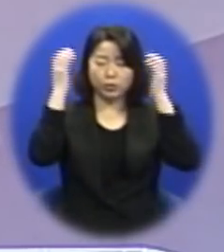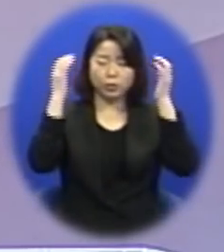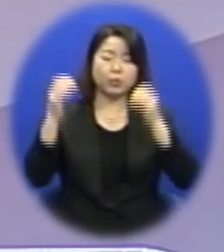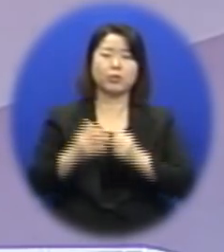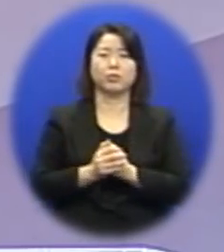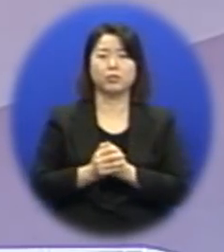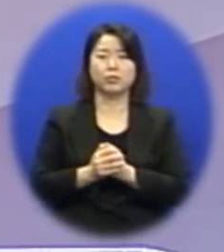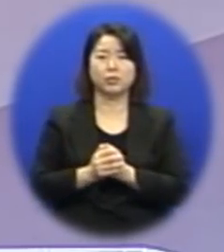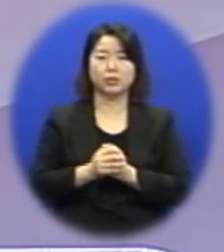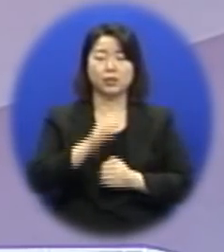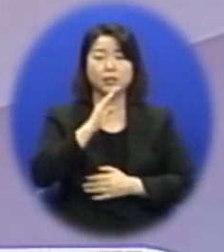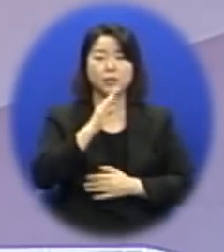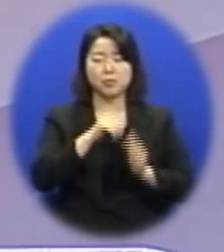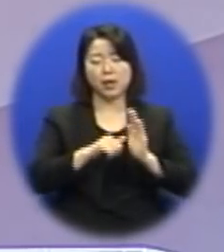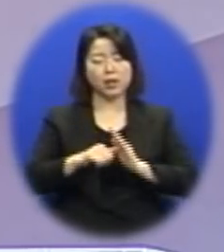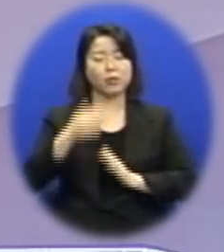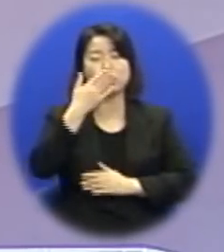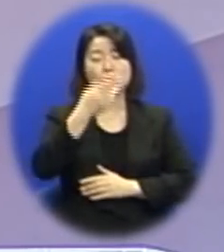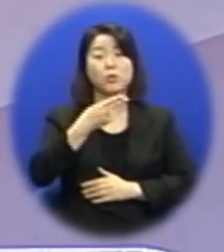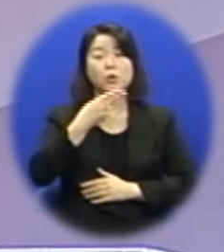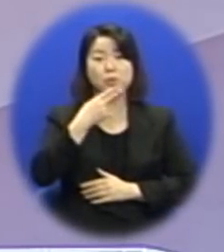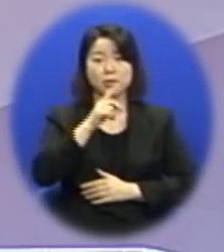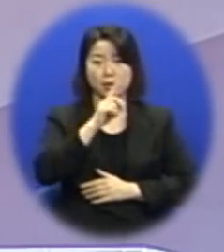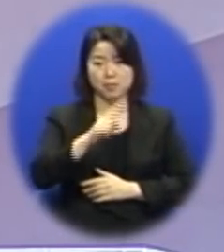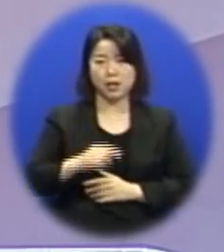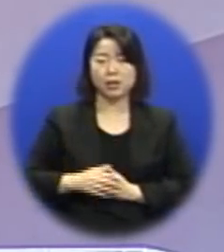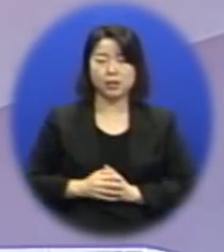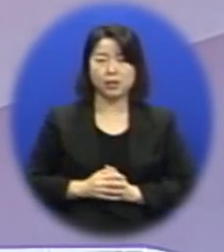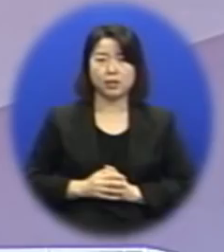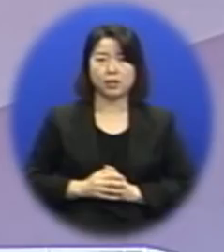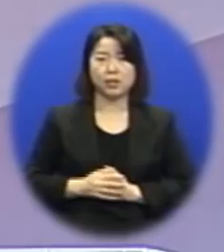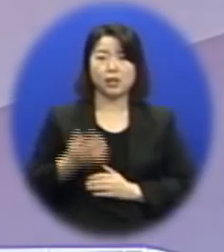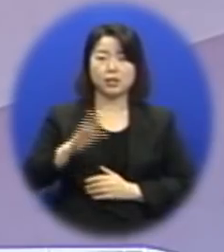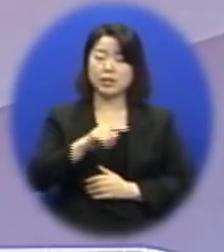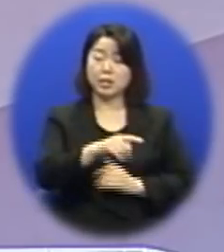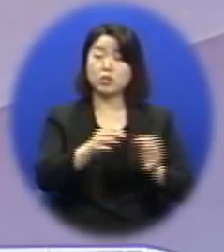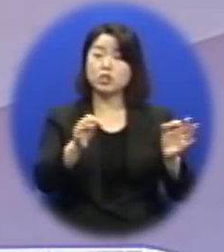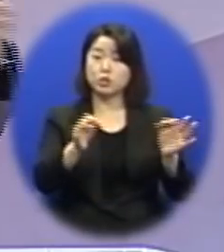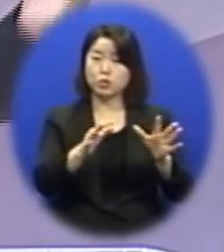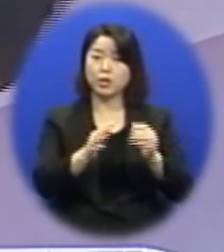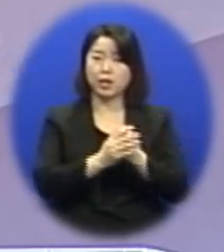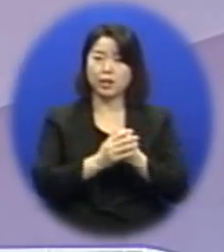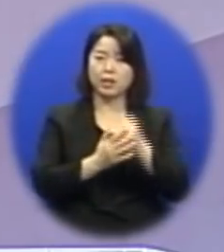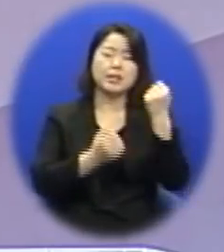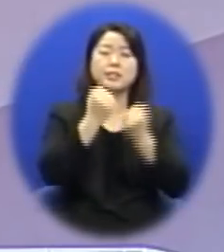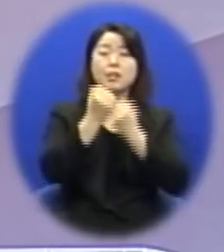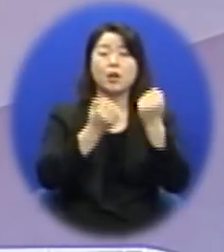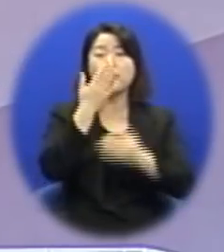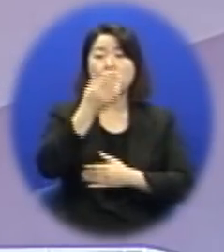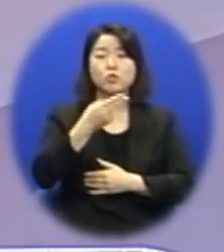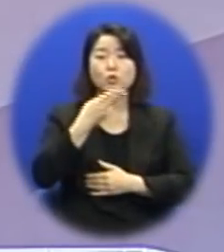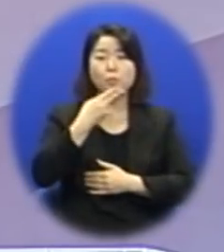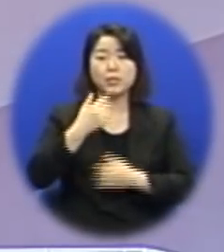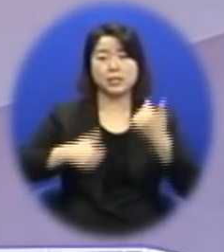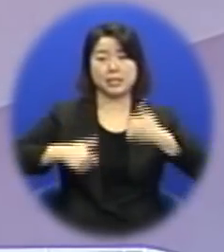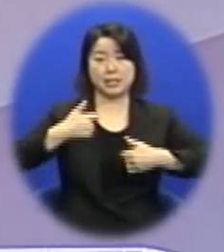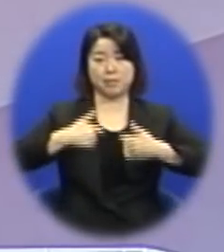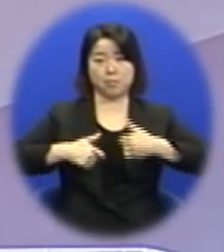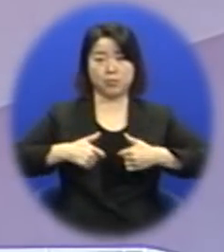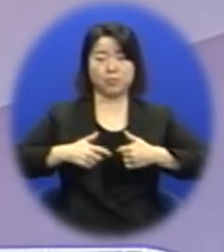고통은 정말 견딜 수가 없었다 그래요 근데 그 순간에 설명할 수 없는